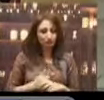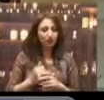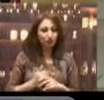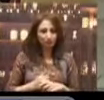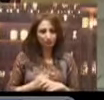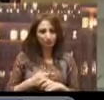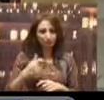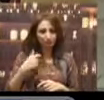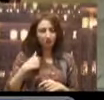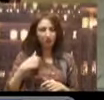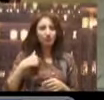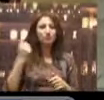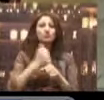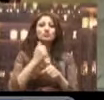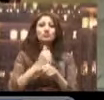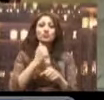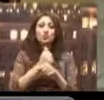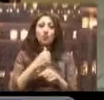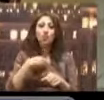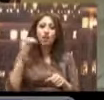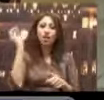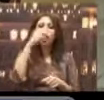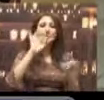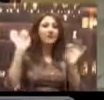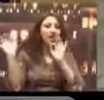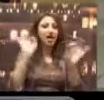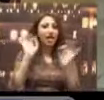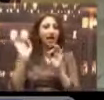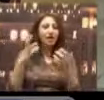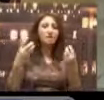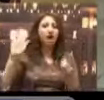فرصه عملت اعلان مع دكتور شريف صبري، و